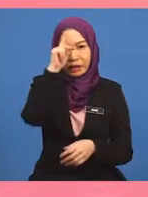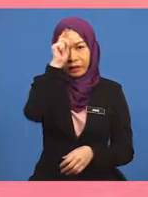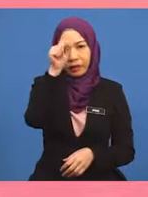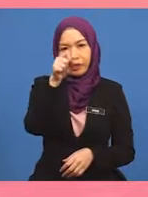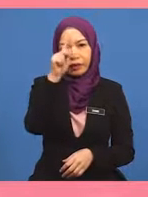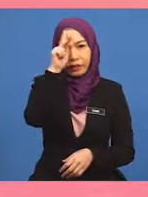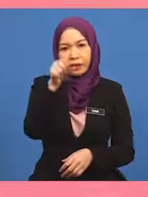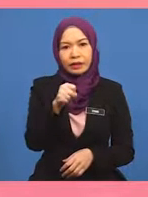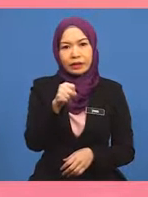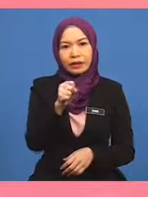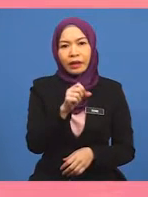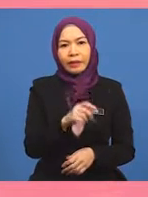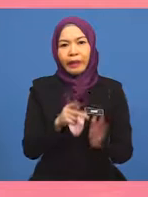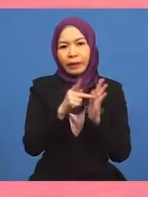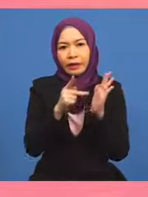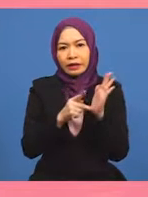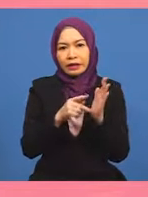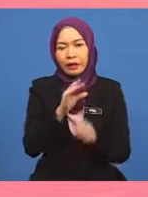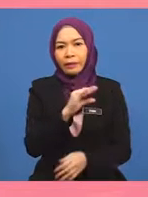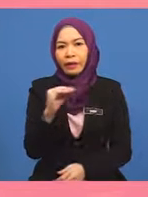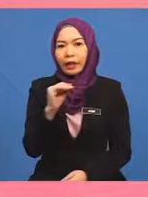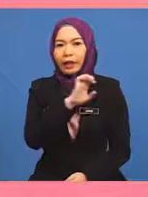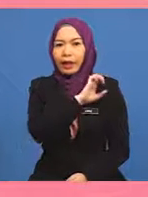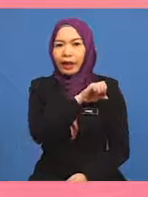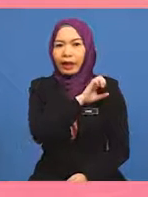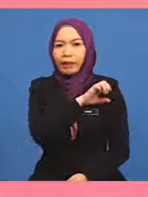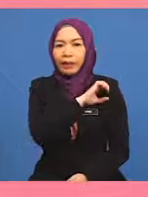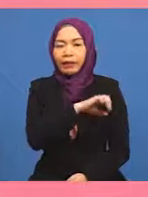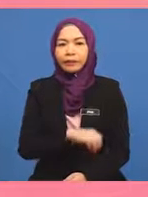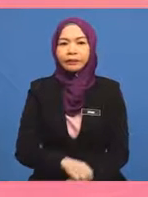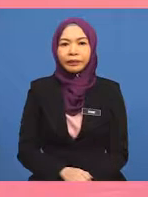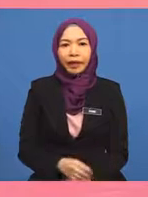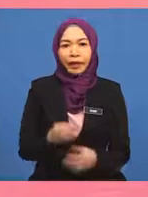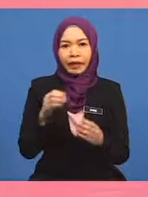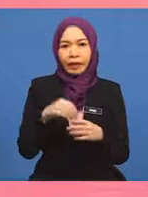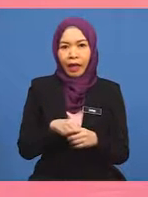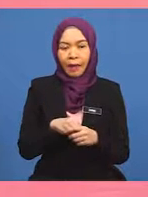prinsip reka bentuk yang dipersetujui dalam bentuk lakaran.